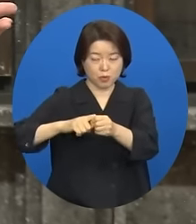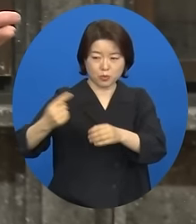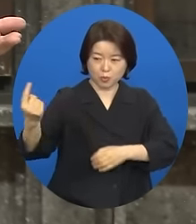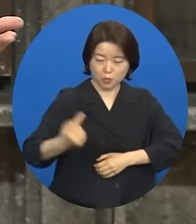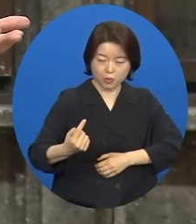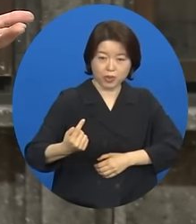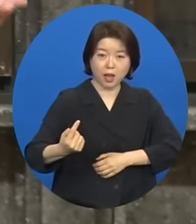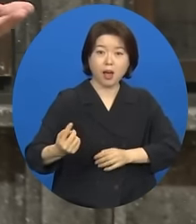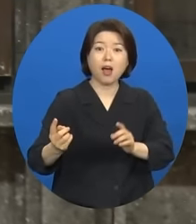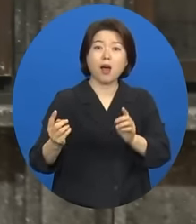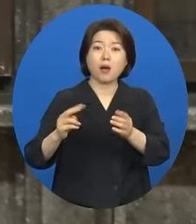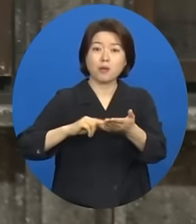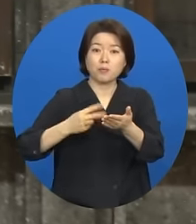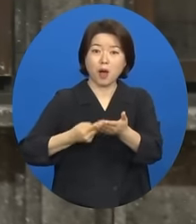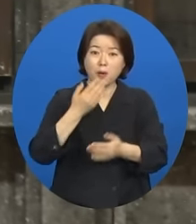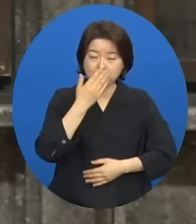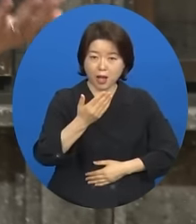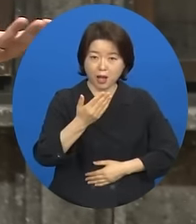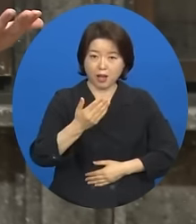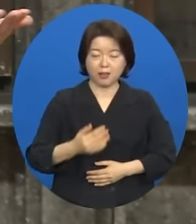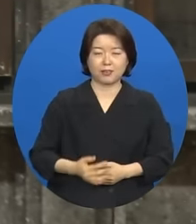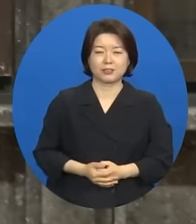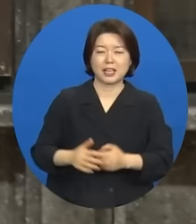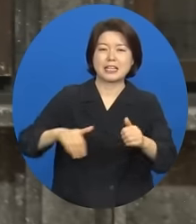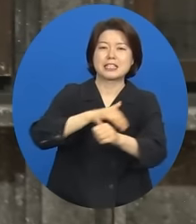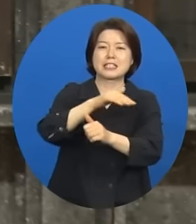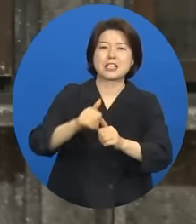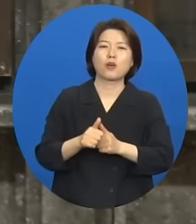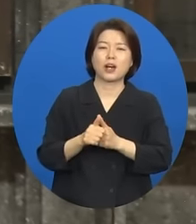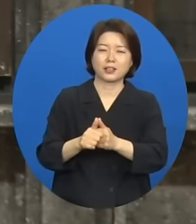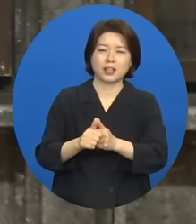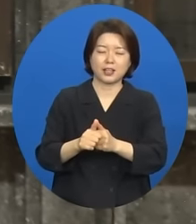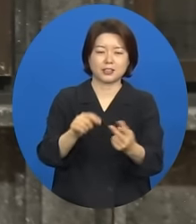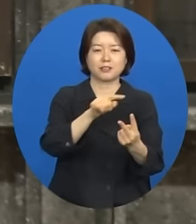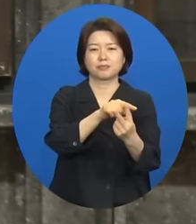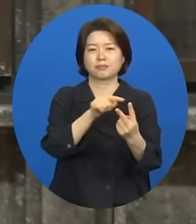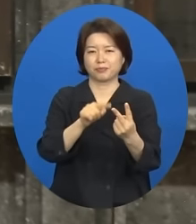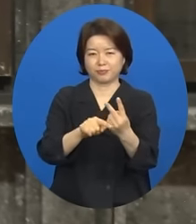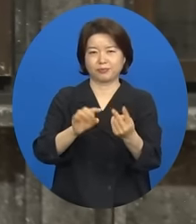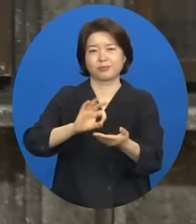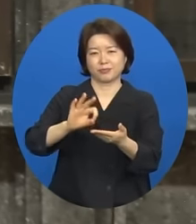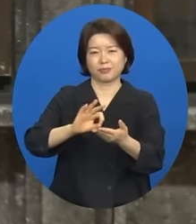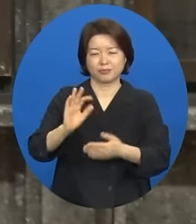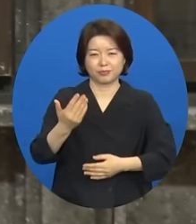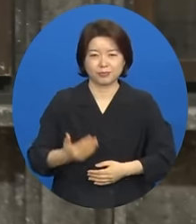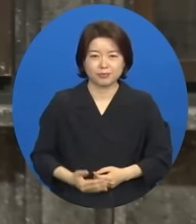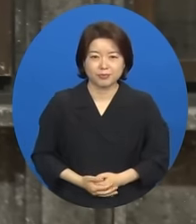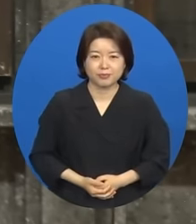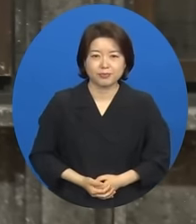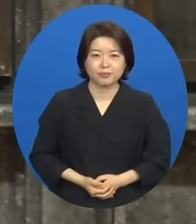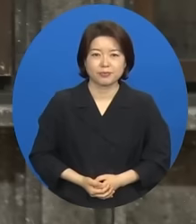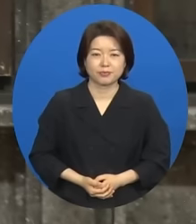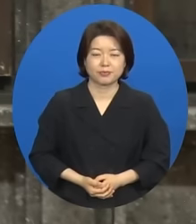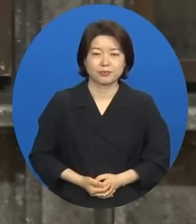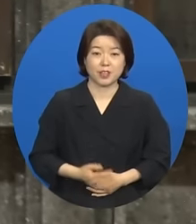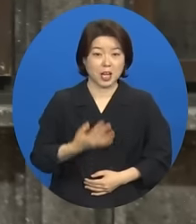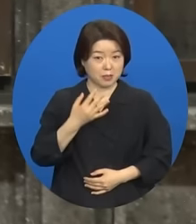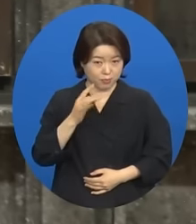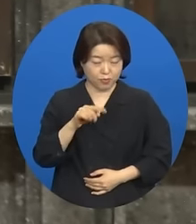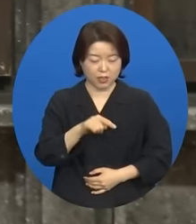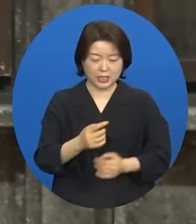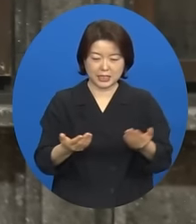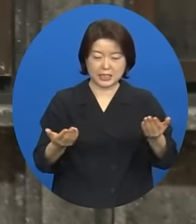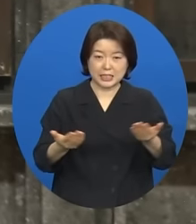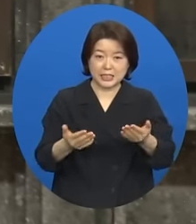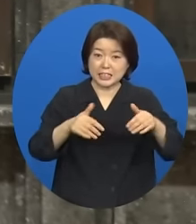온다라고 번역할 수도 있는 것이죠. 상황에 따라서 다르게 번역이 되는 겁니다. 물론 이